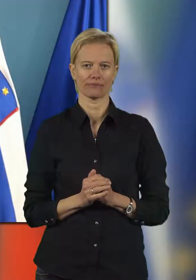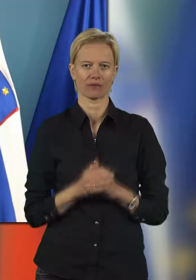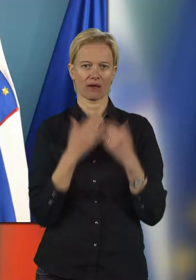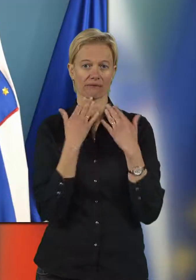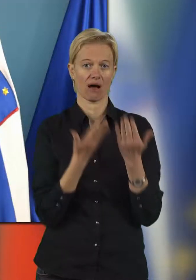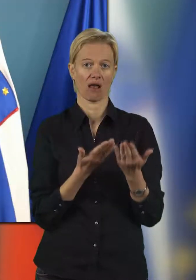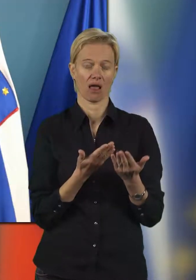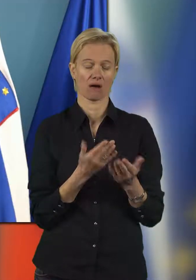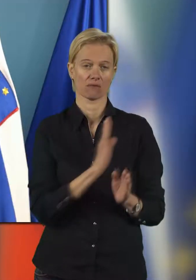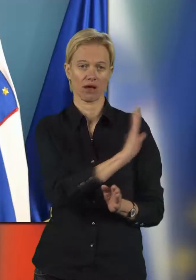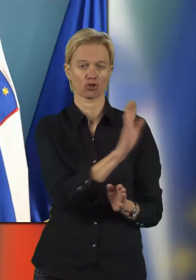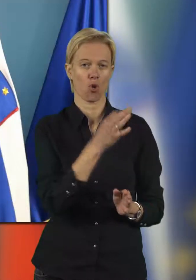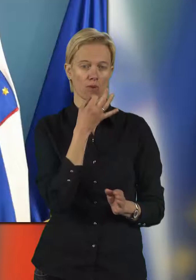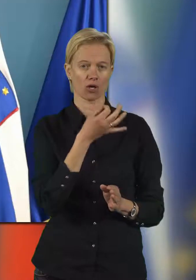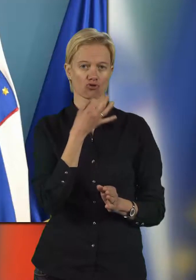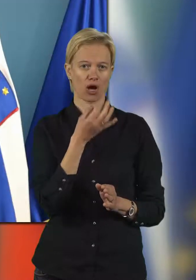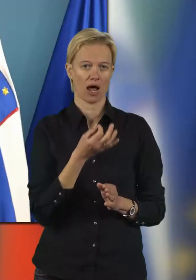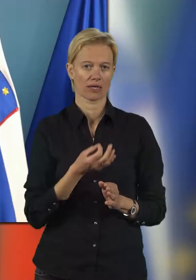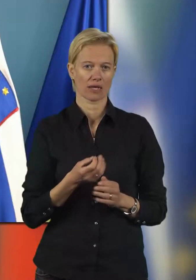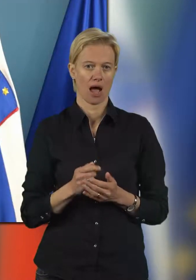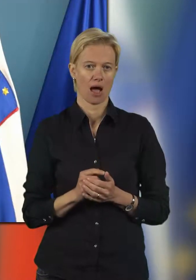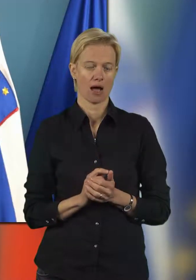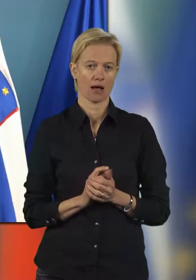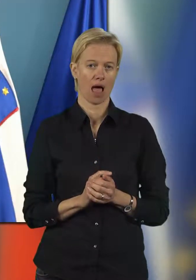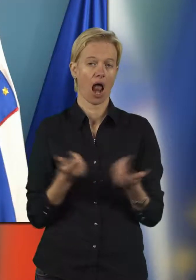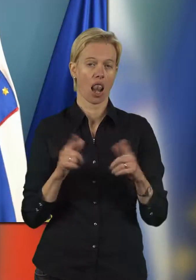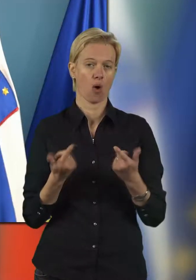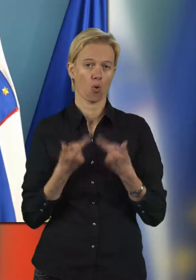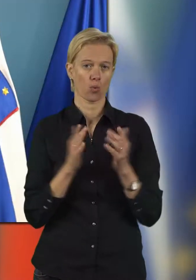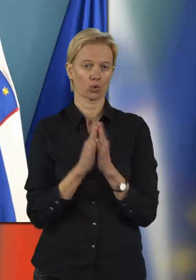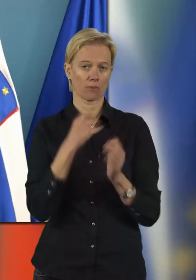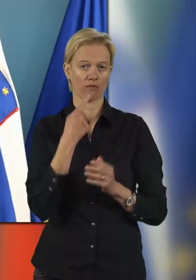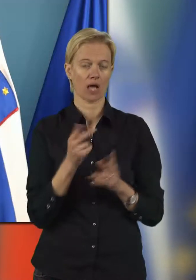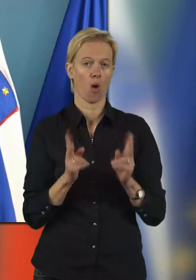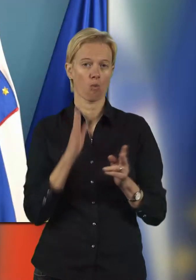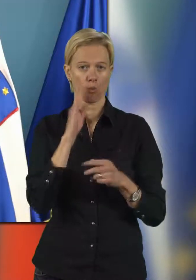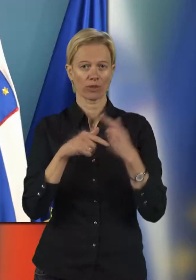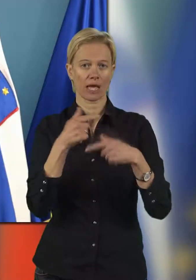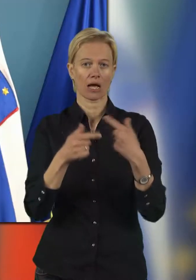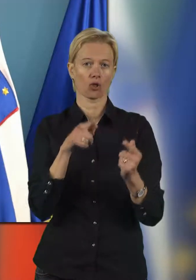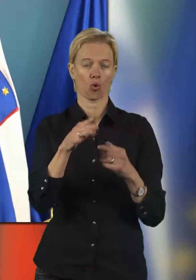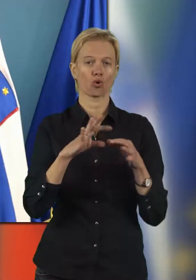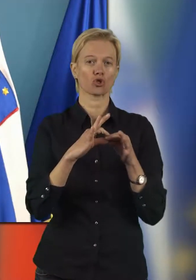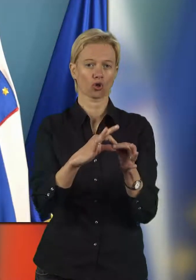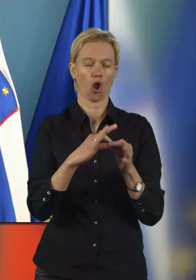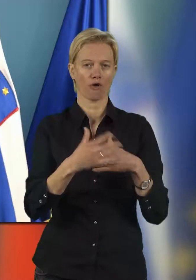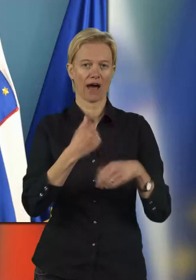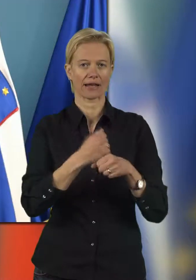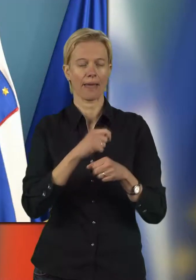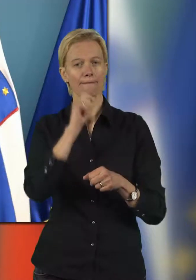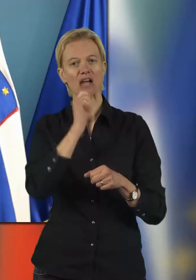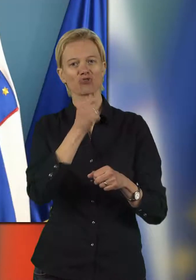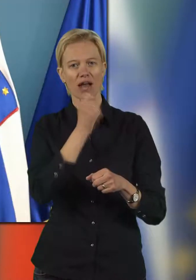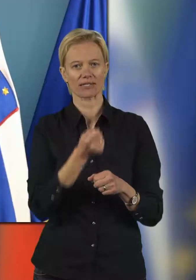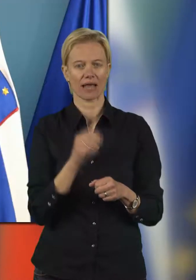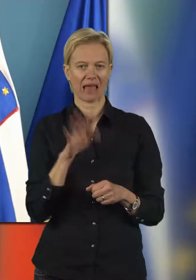Hvala, vaše vprašanje, izvolite. Jana Hrebes, Primorska novica. Prosim, poveste, kako bo potekalo to sodelovanje Madžarske v tem projektu?